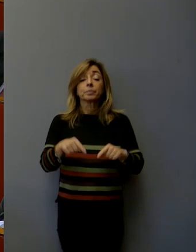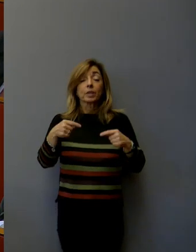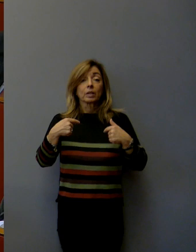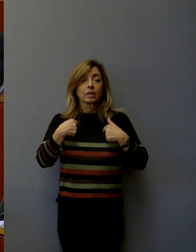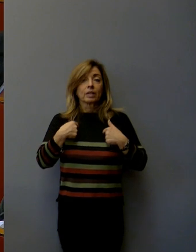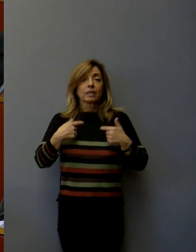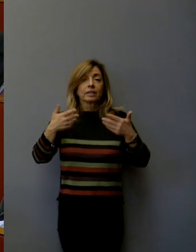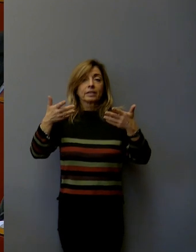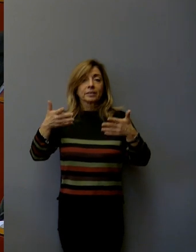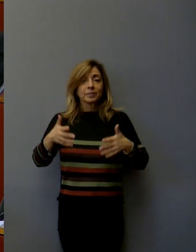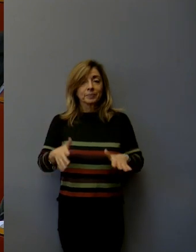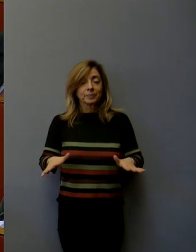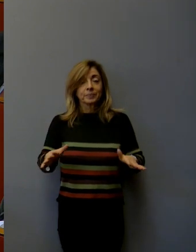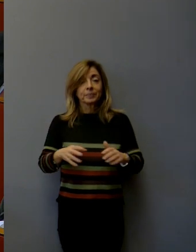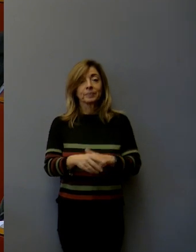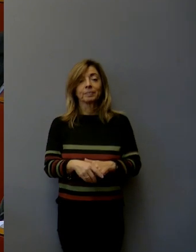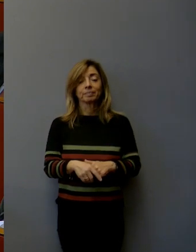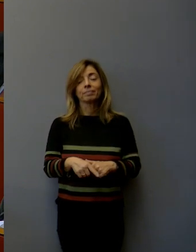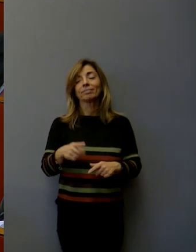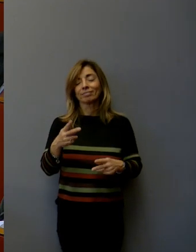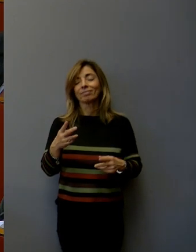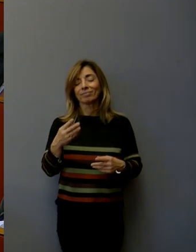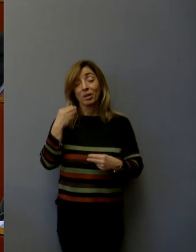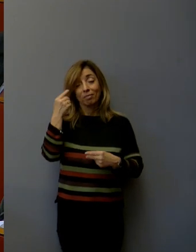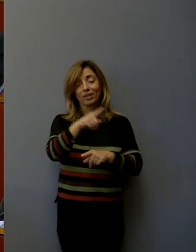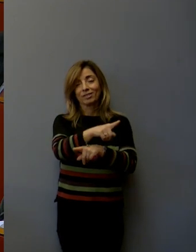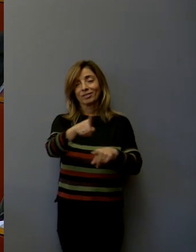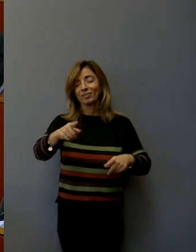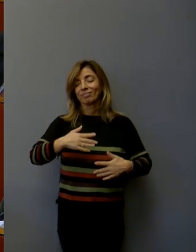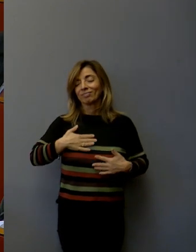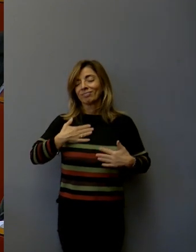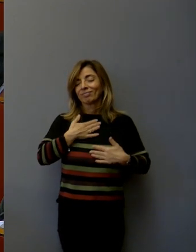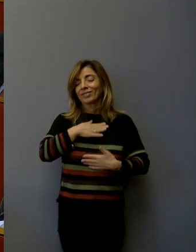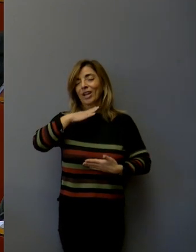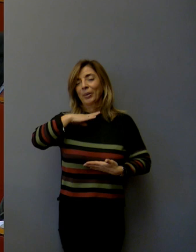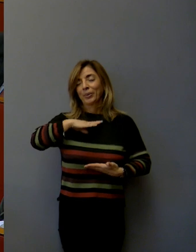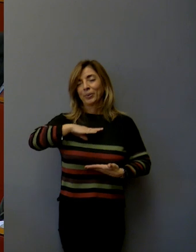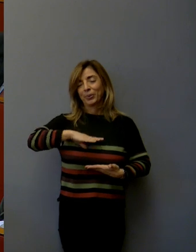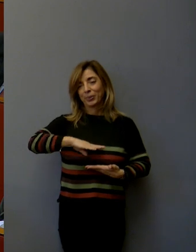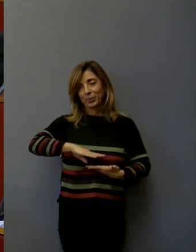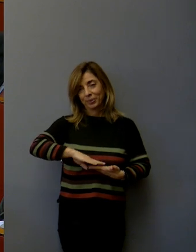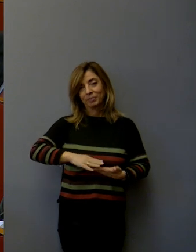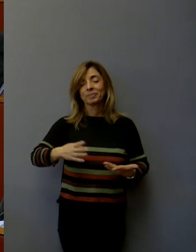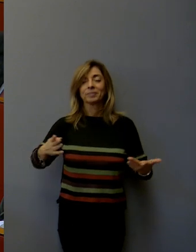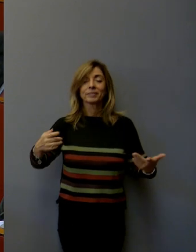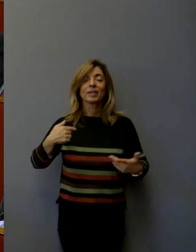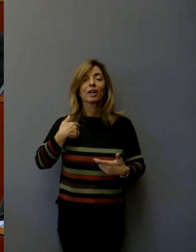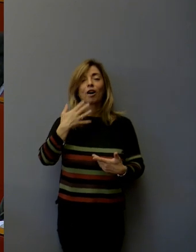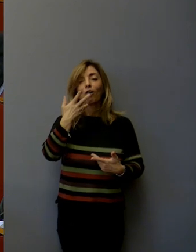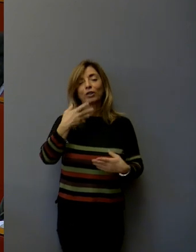finito un vostro grande sollievo Immagino però mi piacerebbe chiudere con una